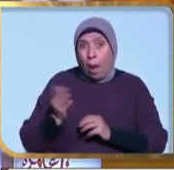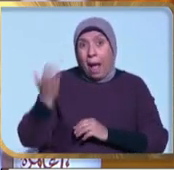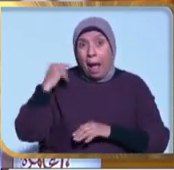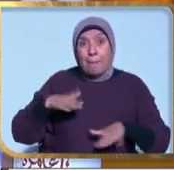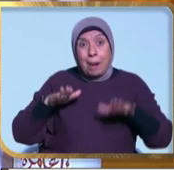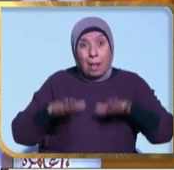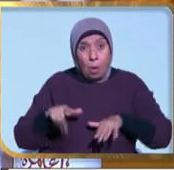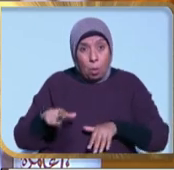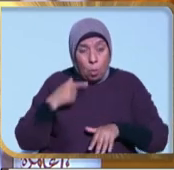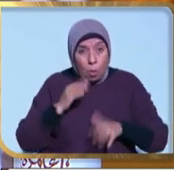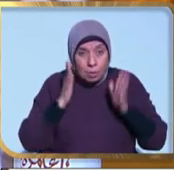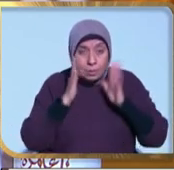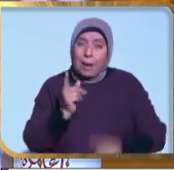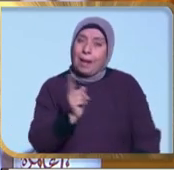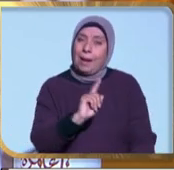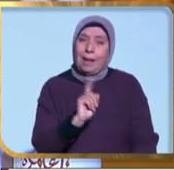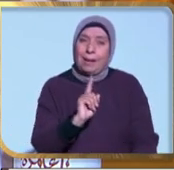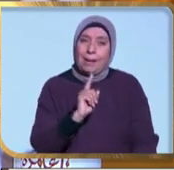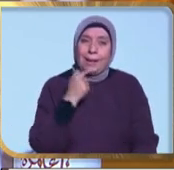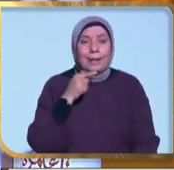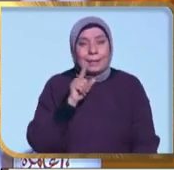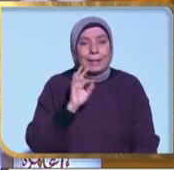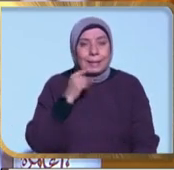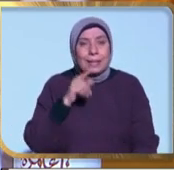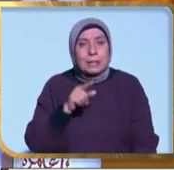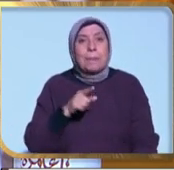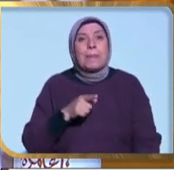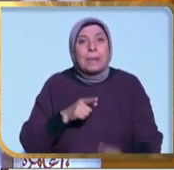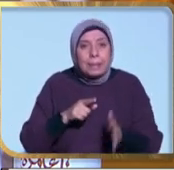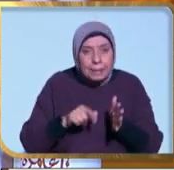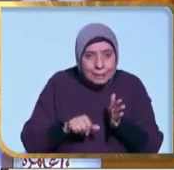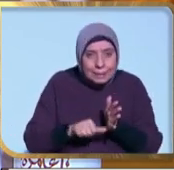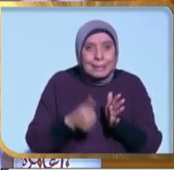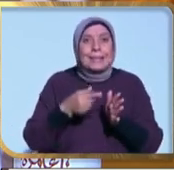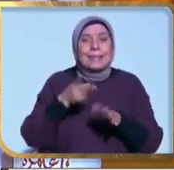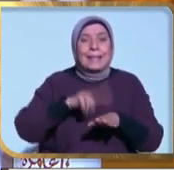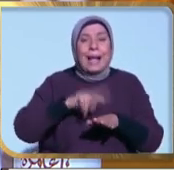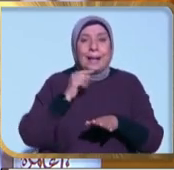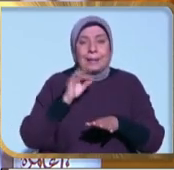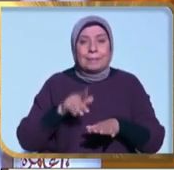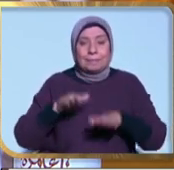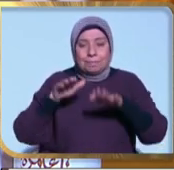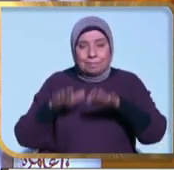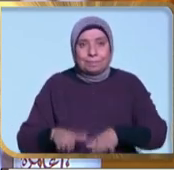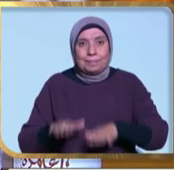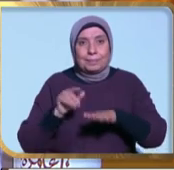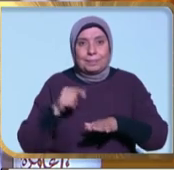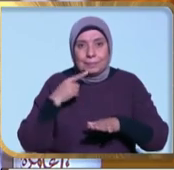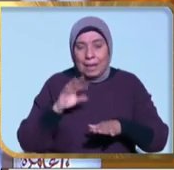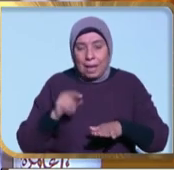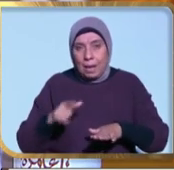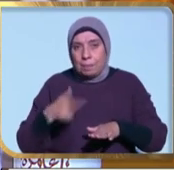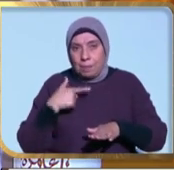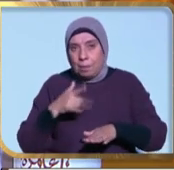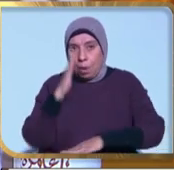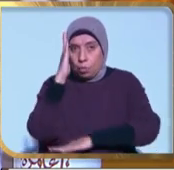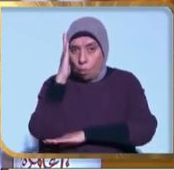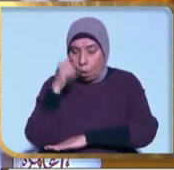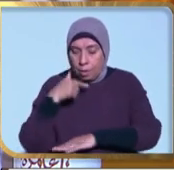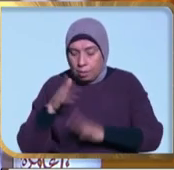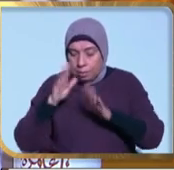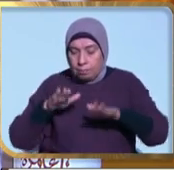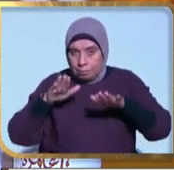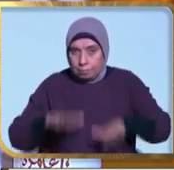لوحدها بحط لها التراب جنبها الزلط دي الكبيره ولا حته رخامه تضرب عليها وتتي مم